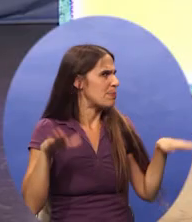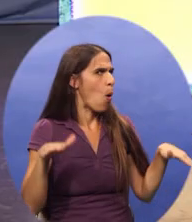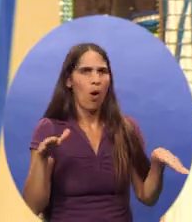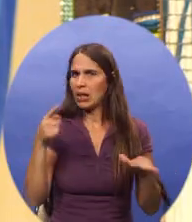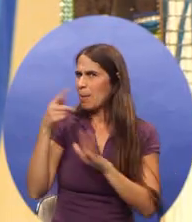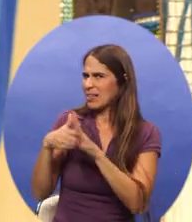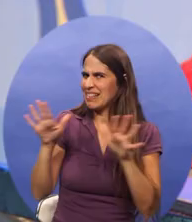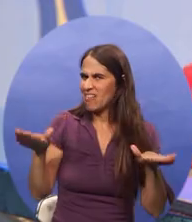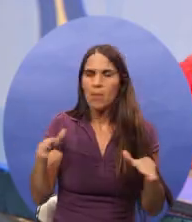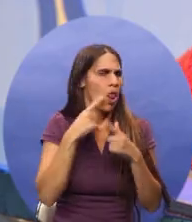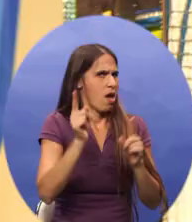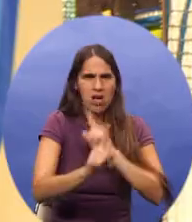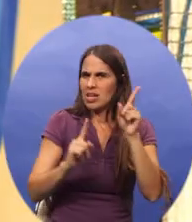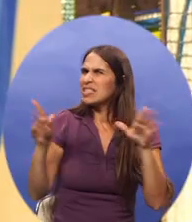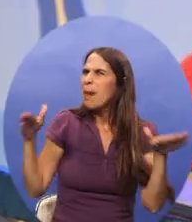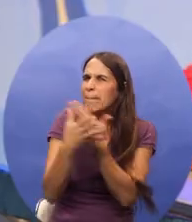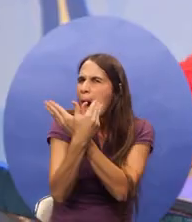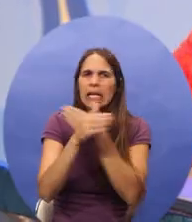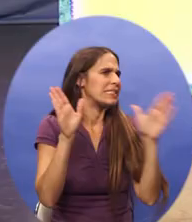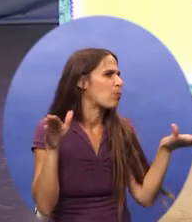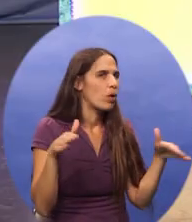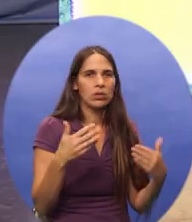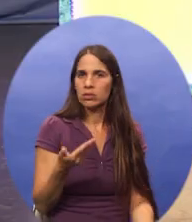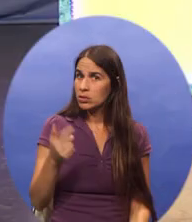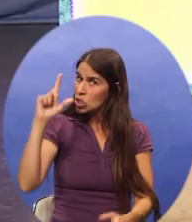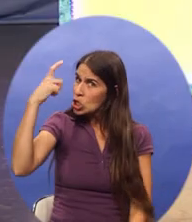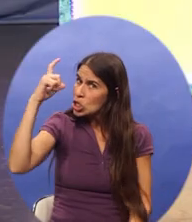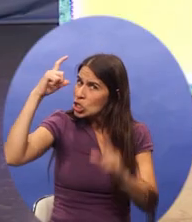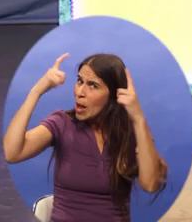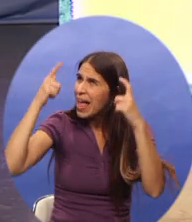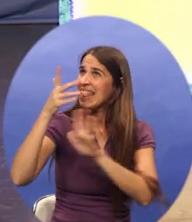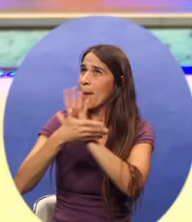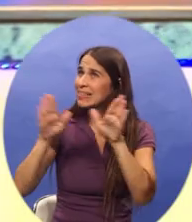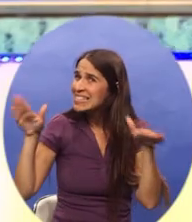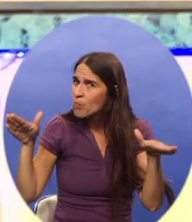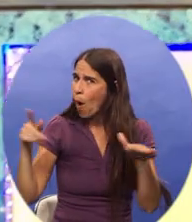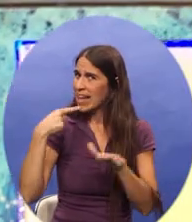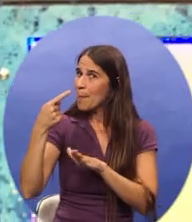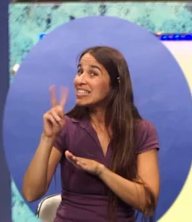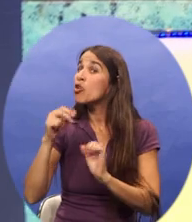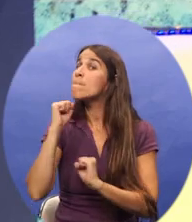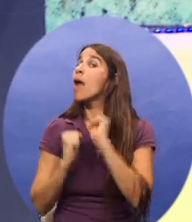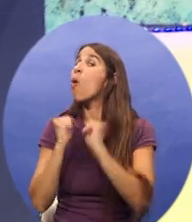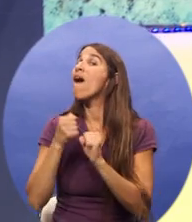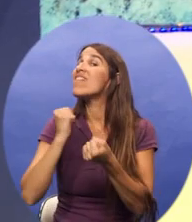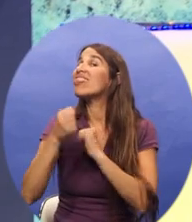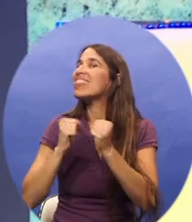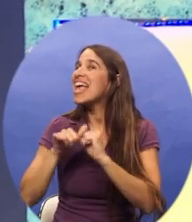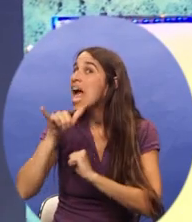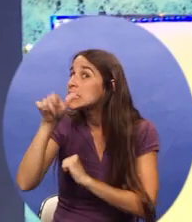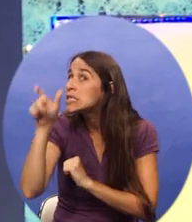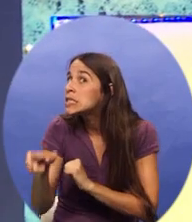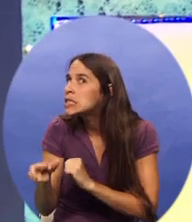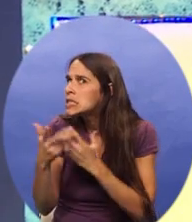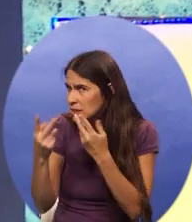אמרת כנפיים. עפיפון! כדור פורח! פרפר! ציפור! אבל שבתאי, כבר אמרת ציפור, ואמרתי לך שיש לו מנוע וטייס.